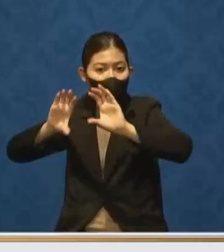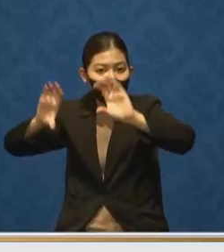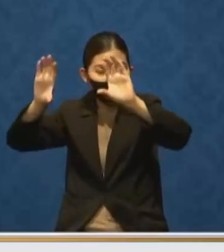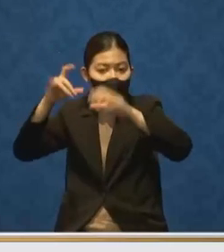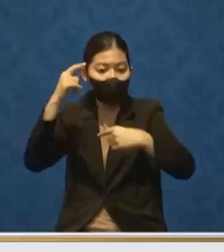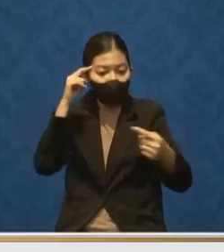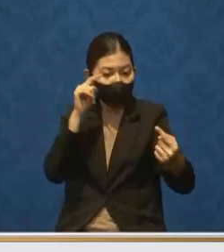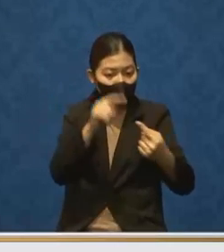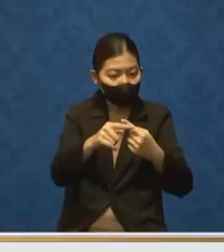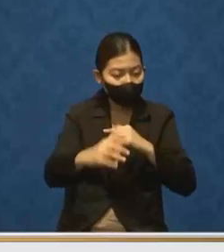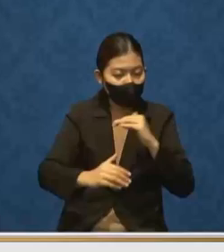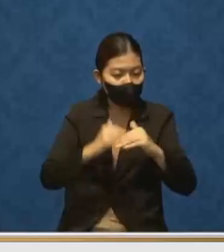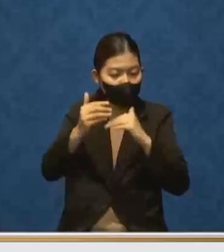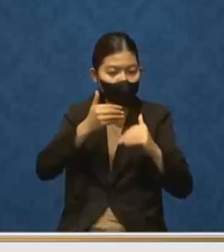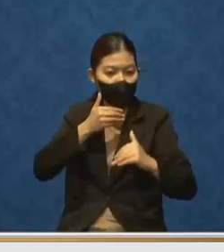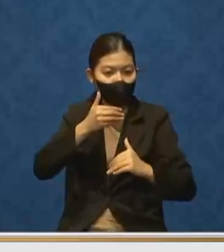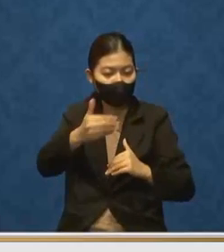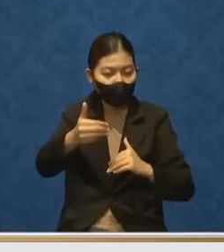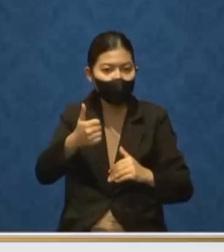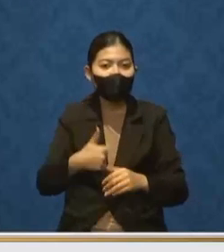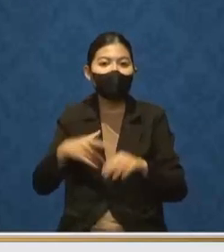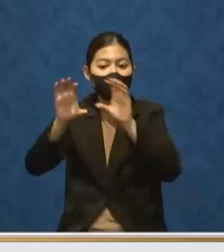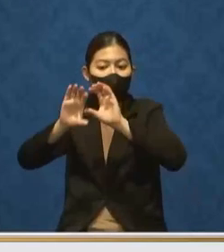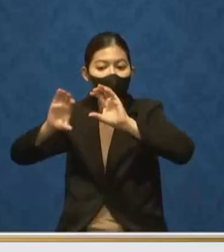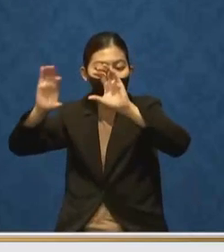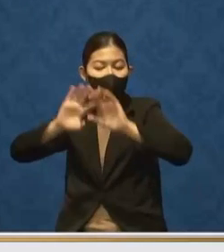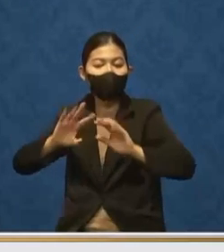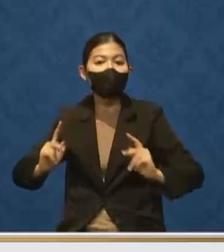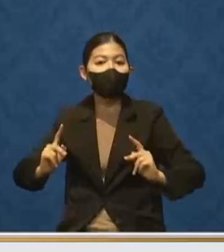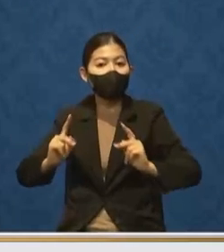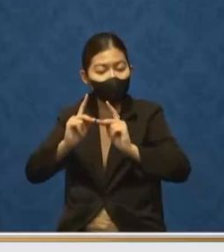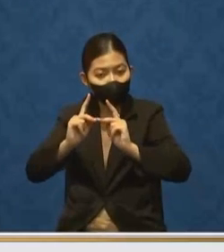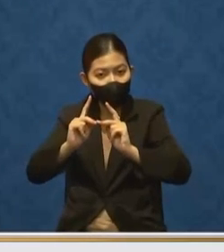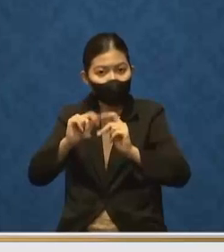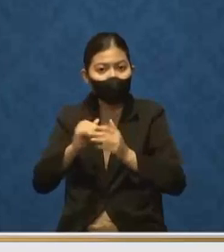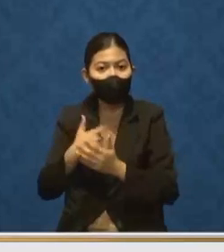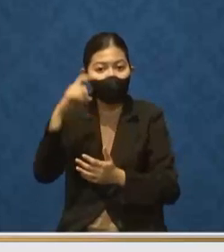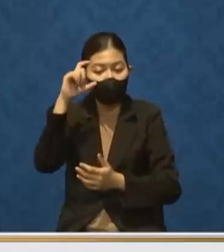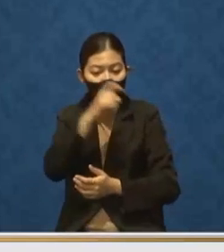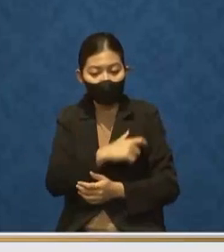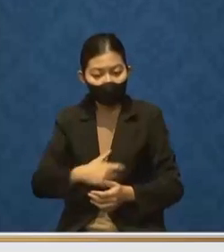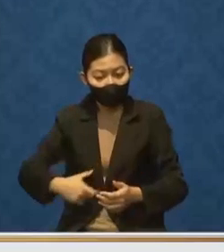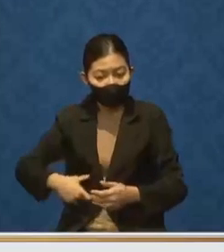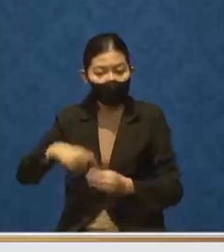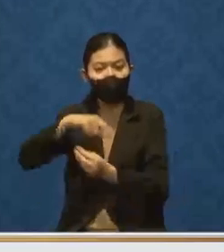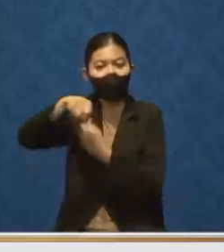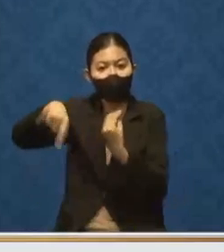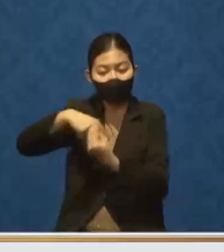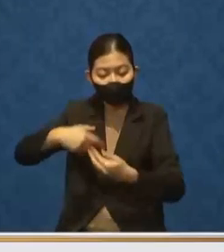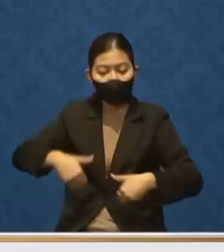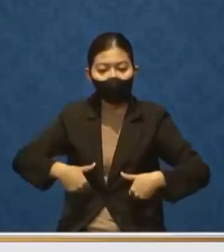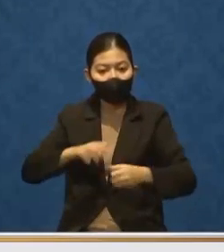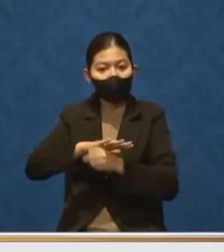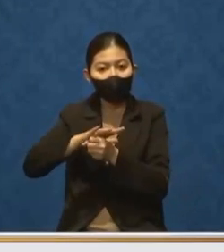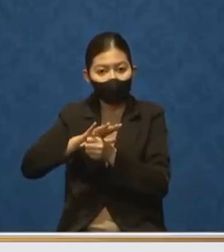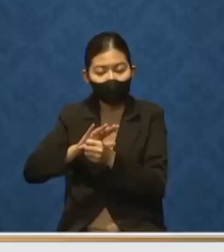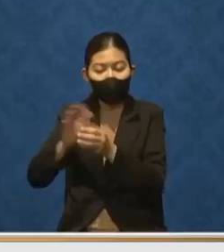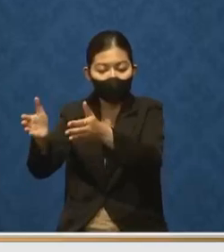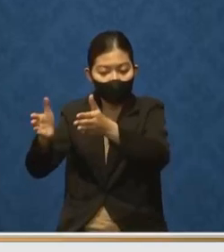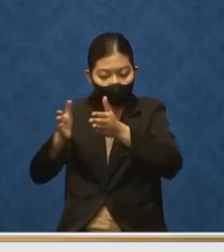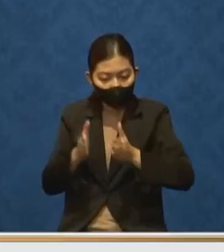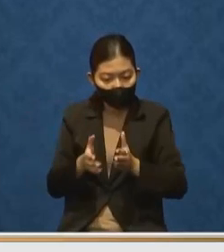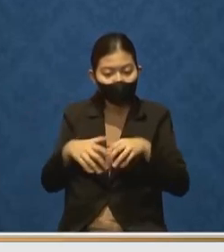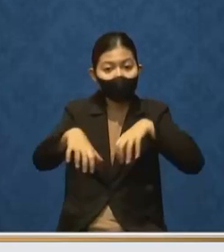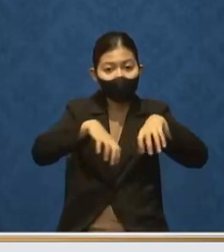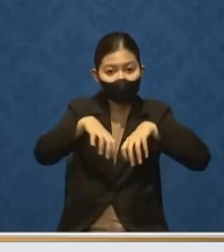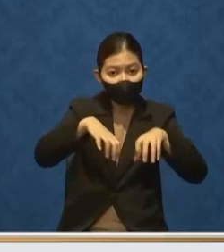ที่ยั่งยืนแผนปฏิบัติราชการของกระทรวงด้วยการน้อมนำหลักปรัชญาของเศรษฐกิจพอเพียงมาเป็นแนวทางในการจัดสรรงบประมา